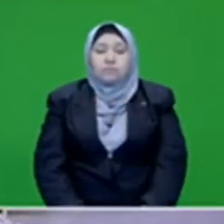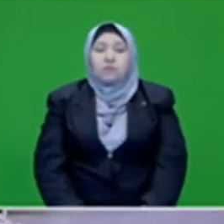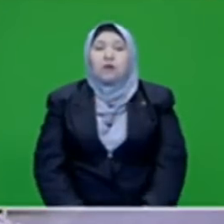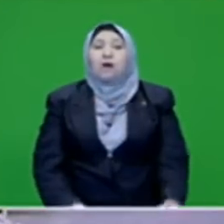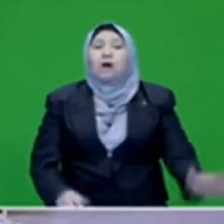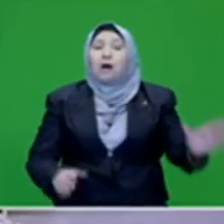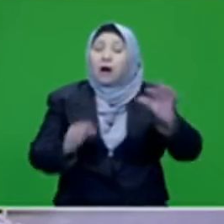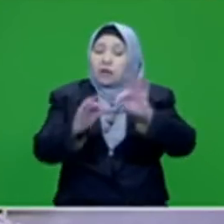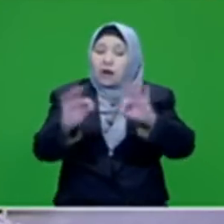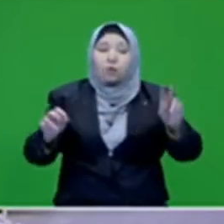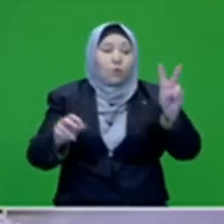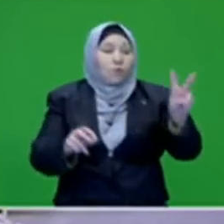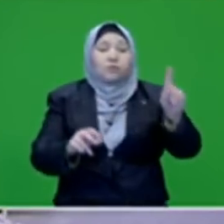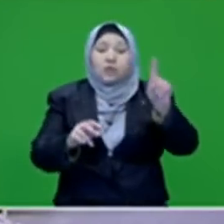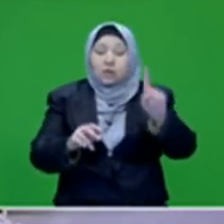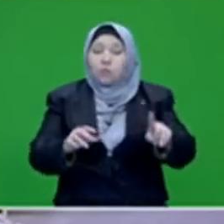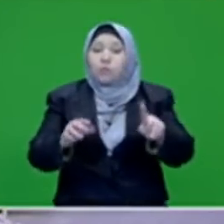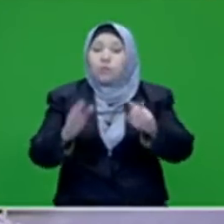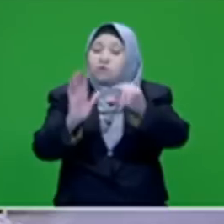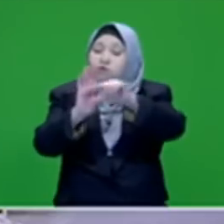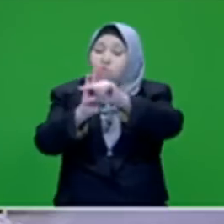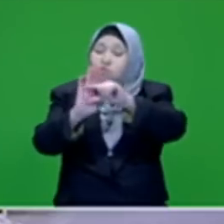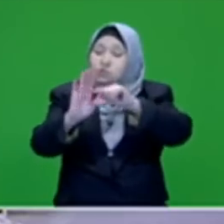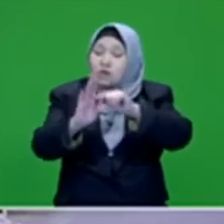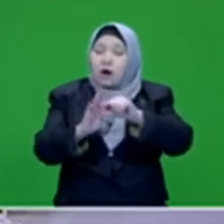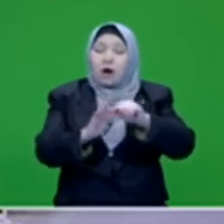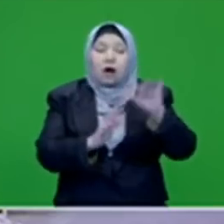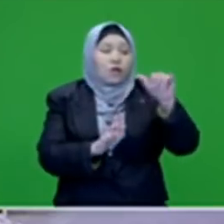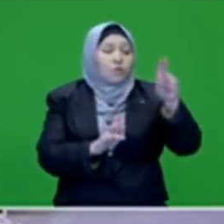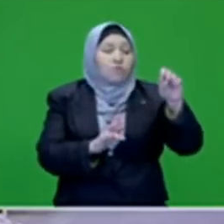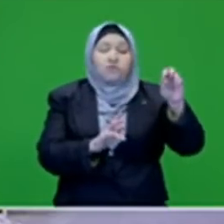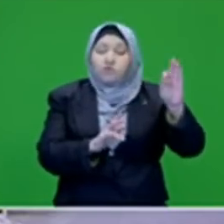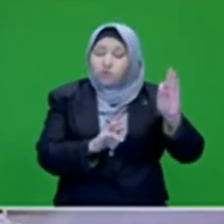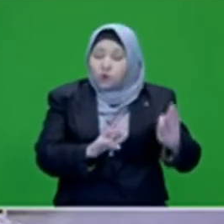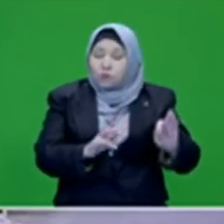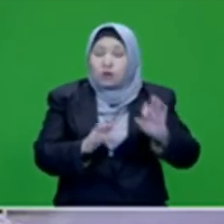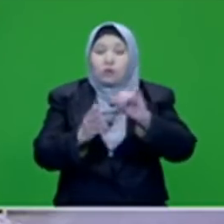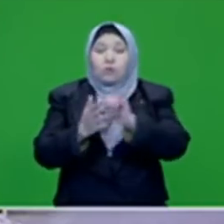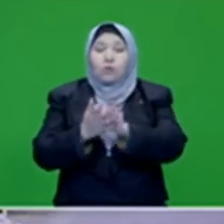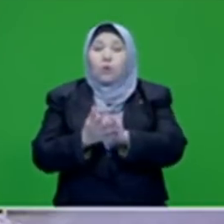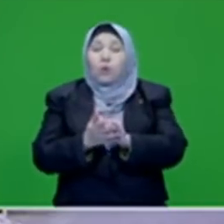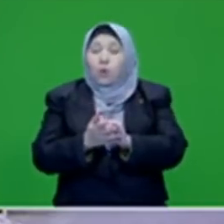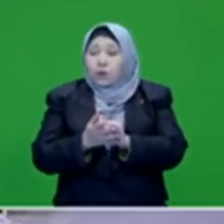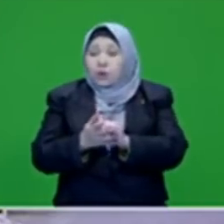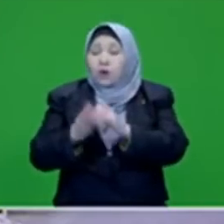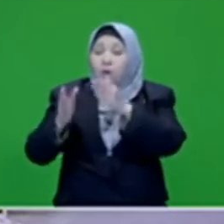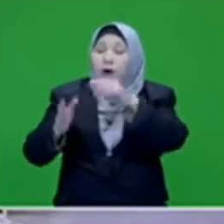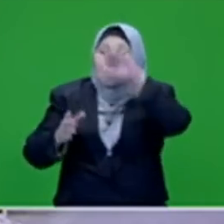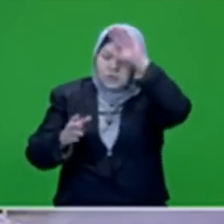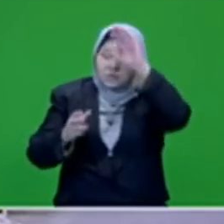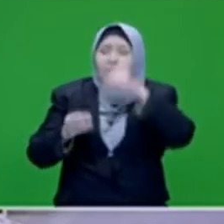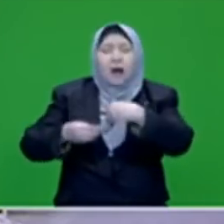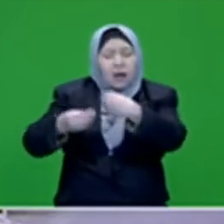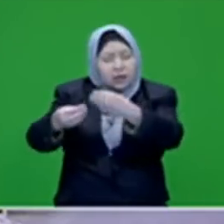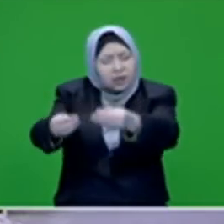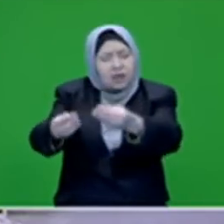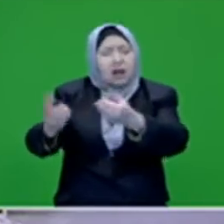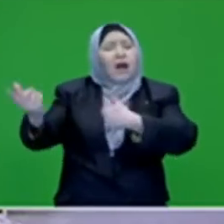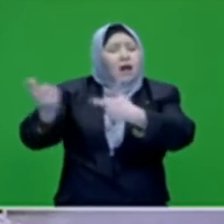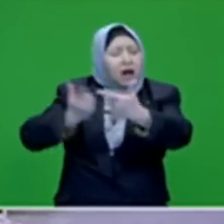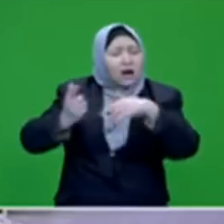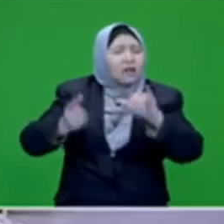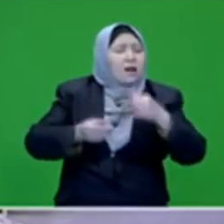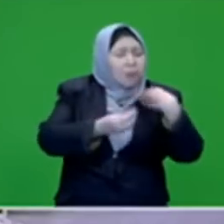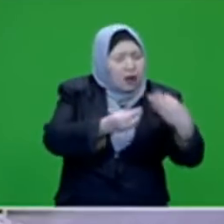Azim. Ayat 21 daripada surah 12 surah Yusuf, maksudnya, dan orang Mesir yang membelinya berkata kepada istrinya, berikanlah tempat kepadanya dengan layanan yang